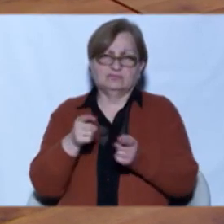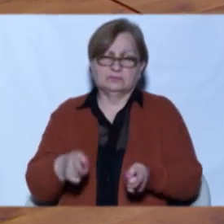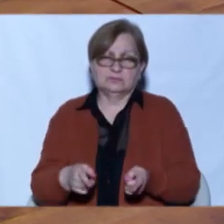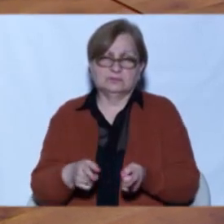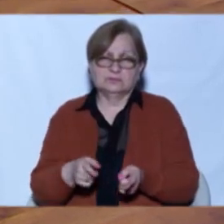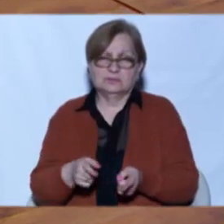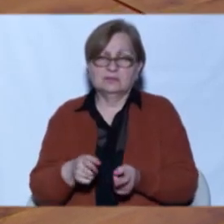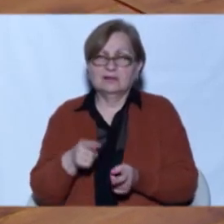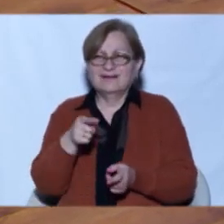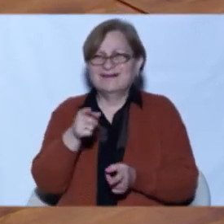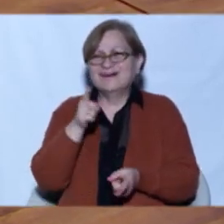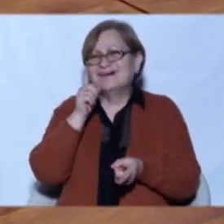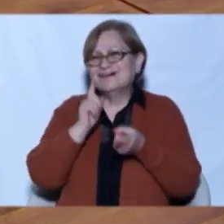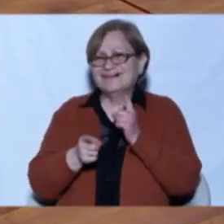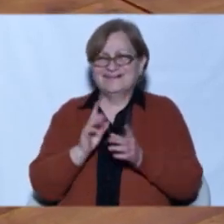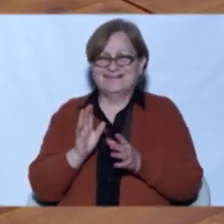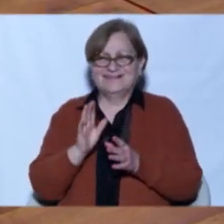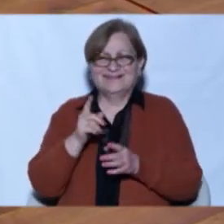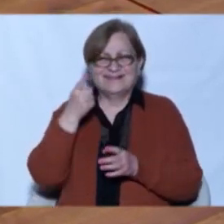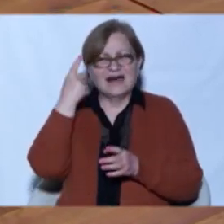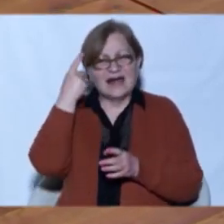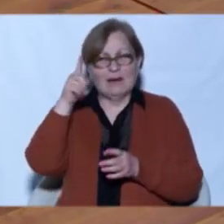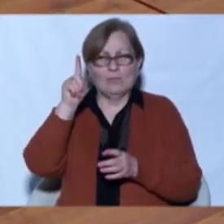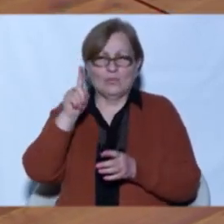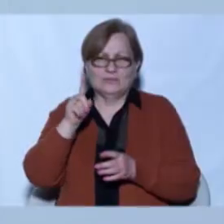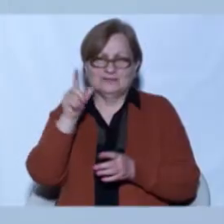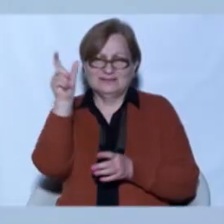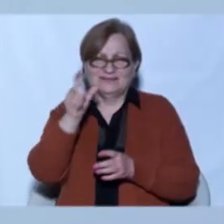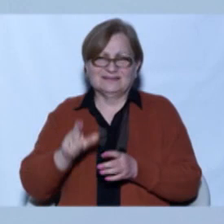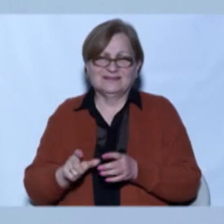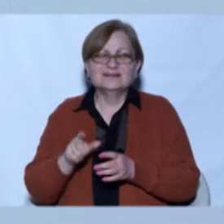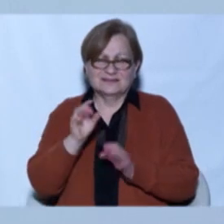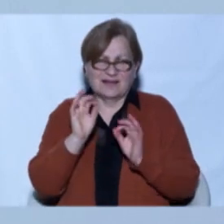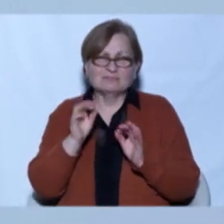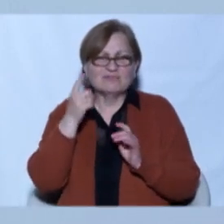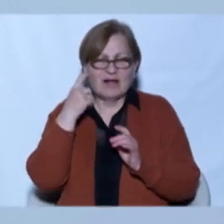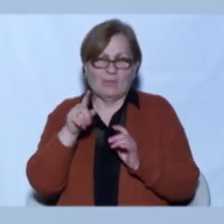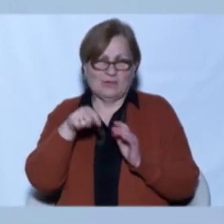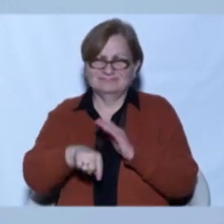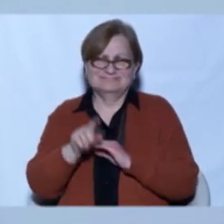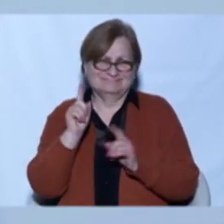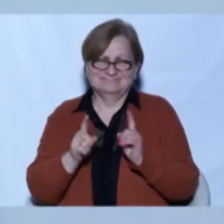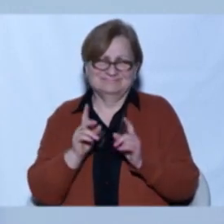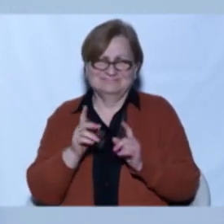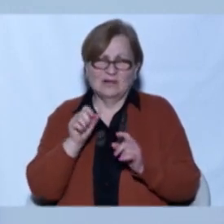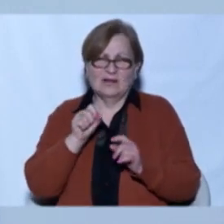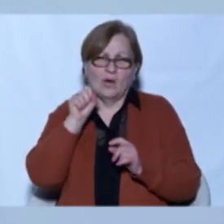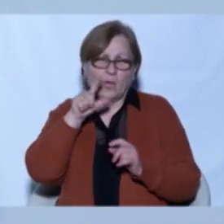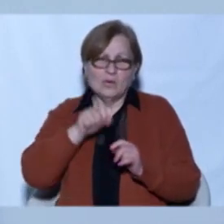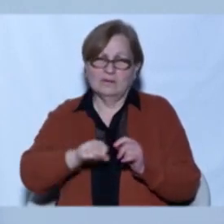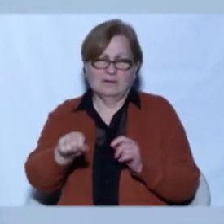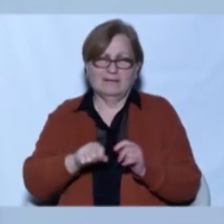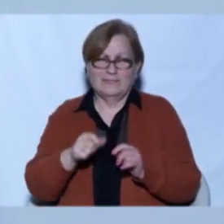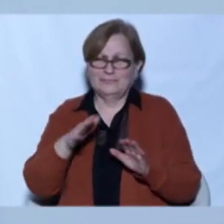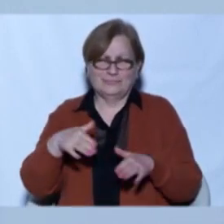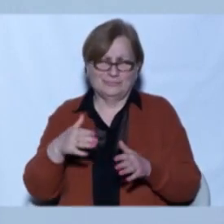არა რეალური გამოგონილი ამბით იწყება ლექსი, არ მოგეჩვენა და ამას აქვს